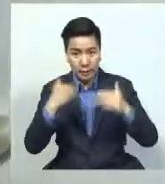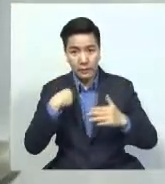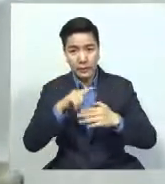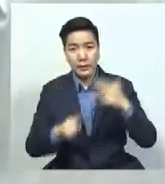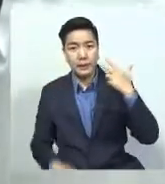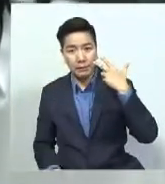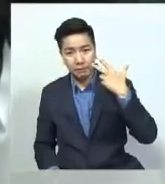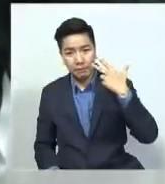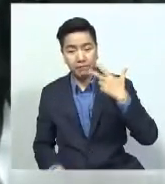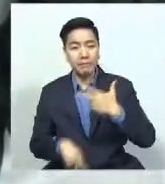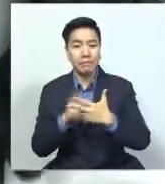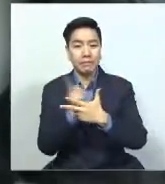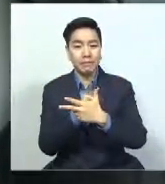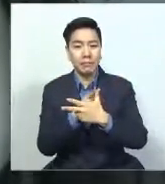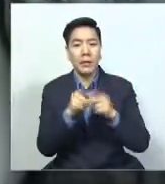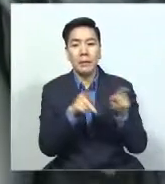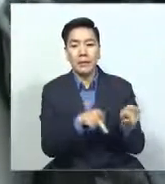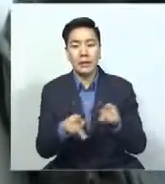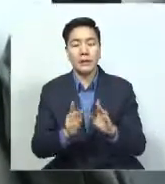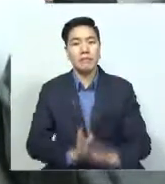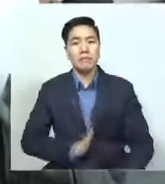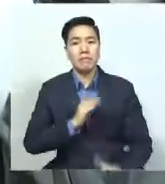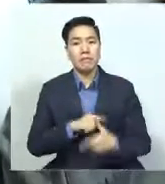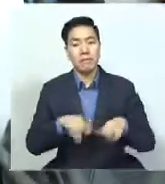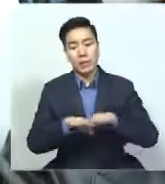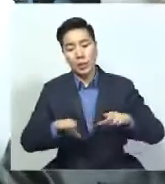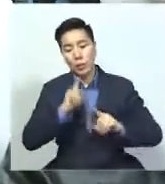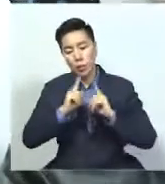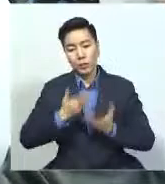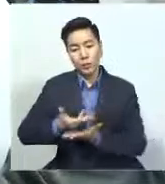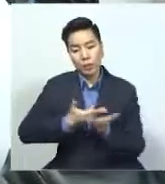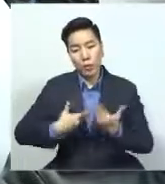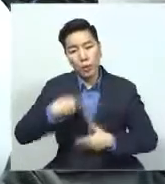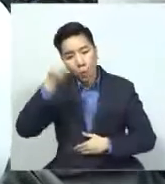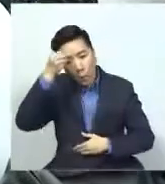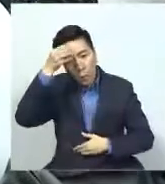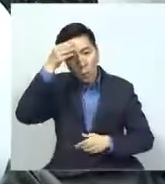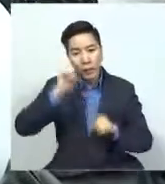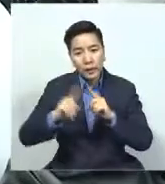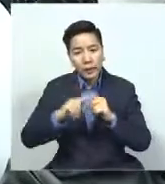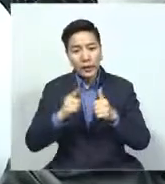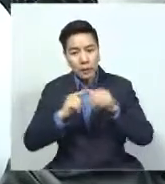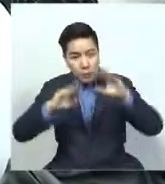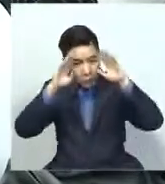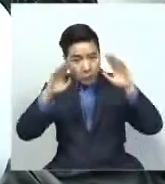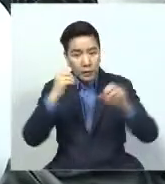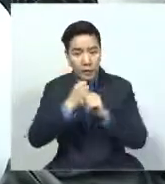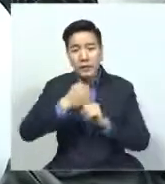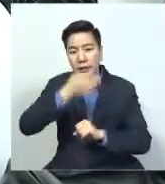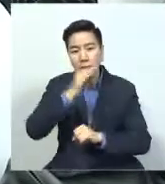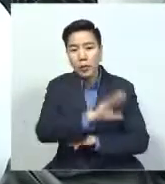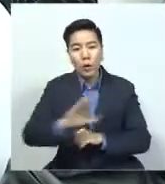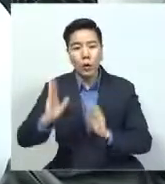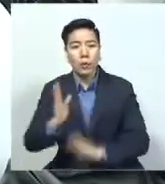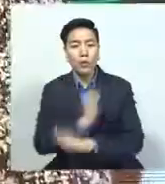ซนค่ะโซนแรกเป็นกิจกรรมพิธีการเป็นรูปแบบเวทีเสวนามีการแลกเปลี่ยนความรู้ประสบการณ์ในการมีงาน